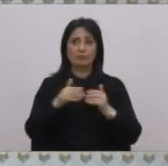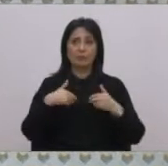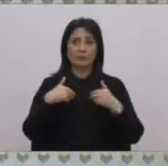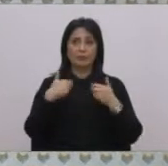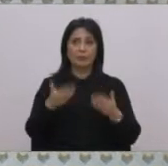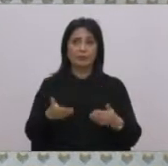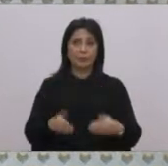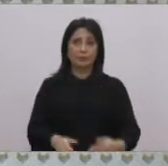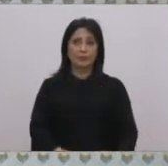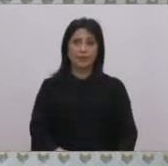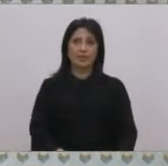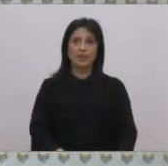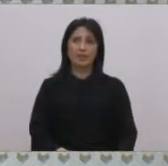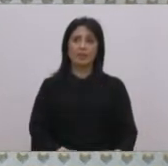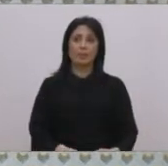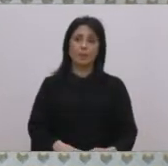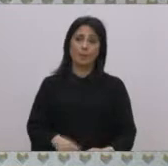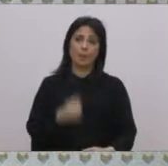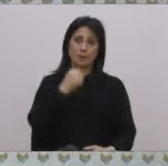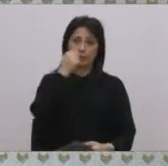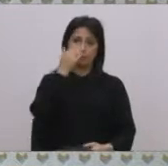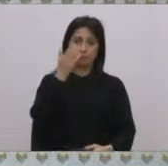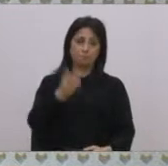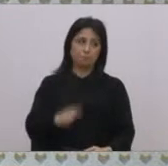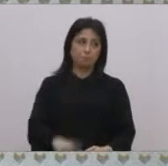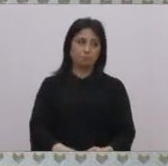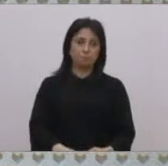samut. Am adlubă utrat,